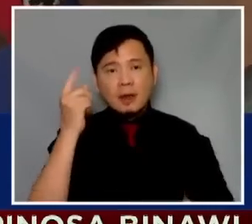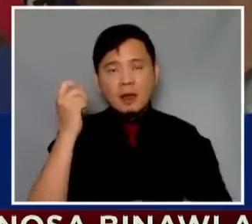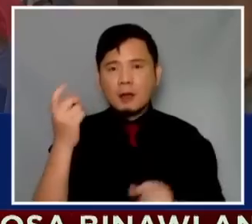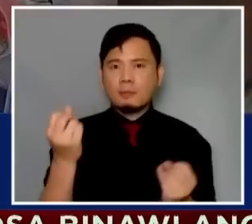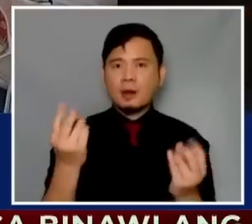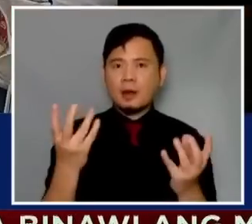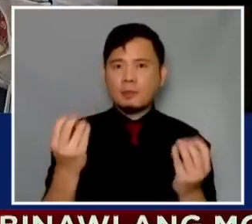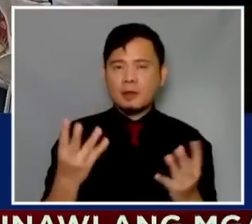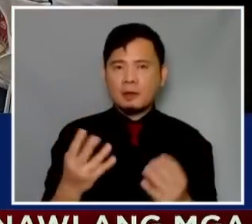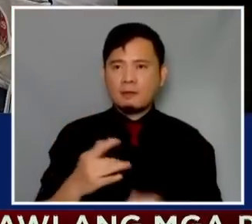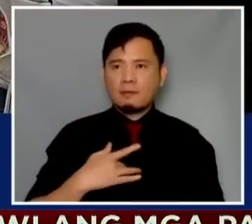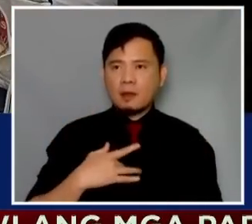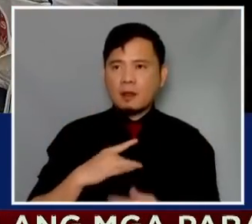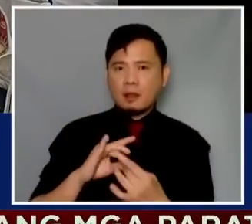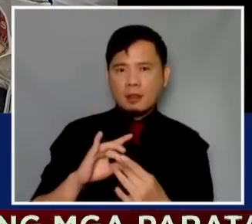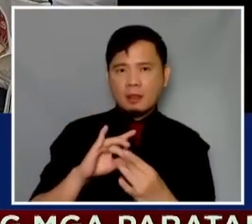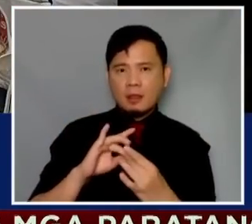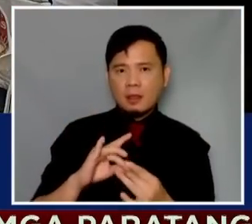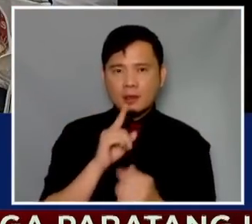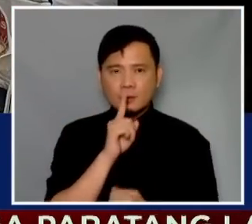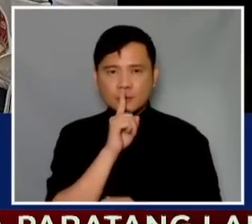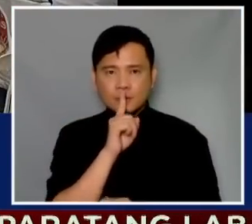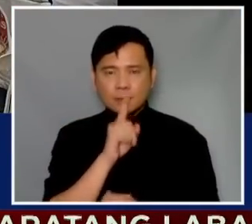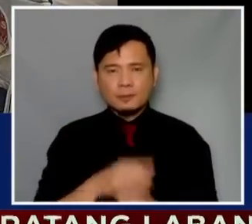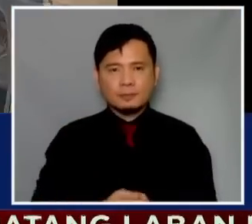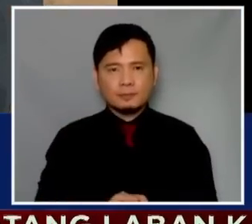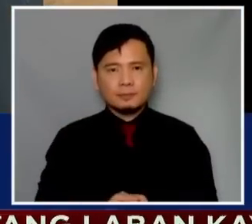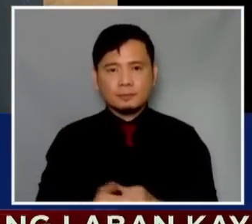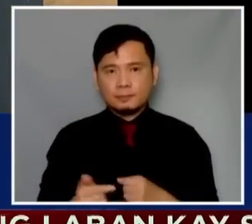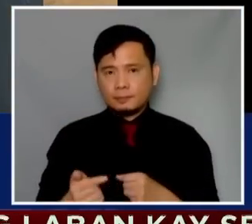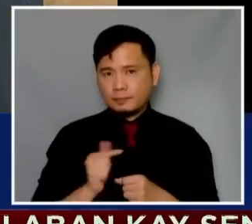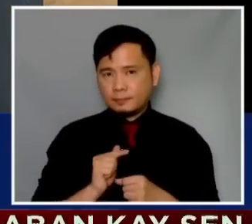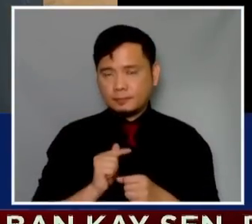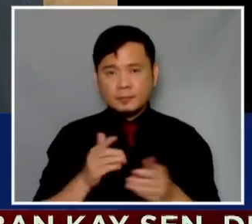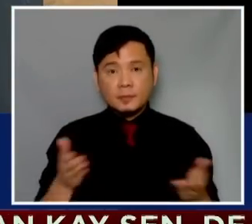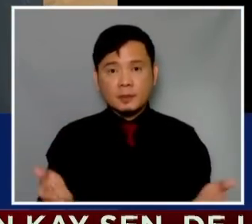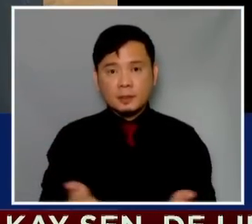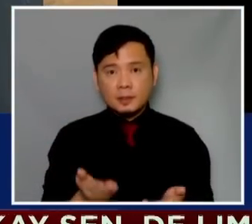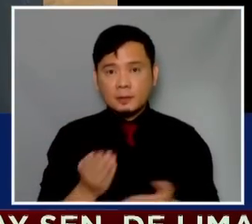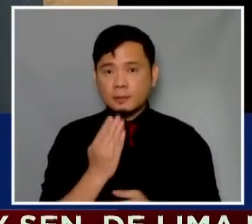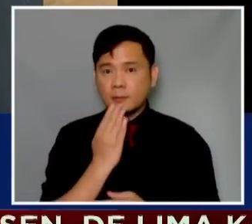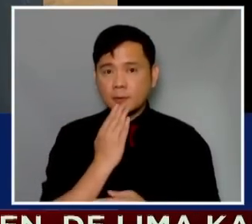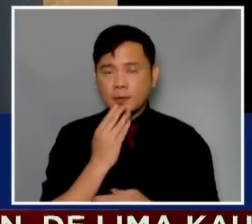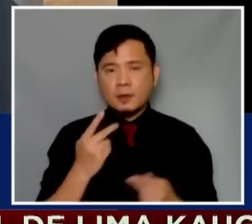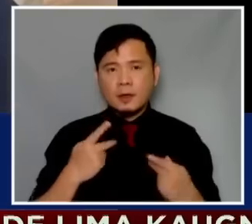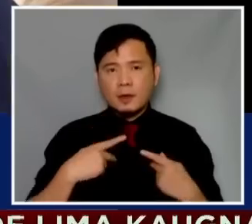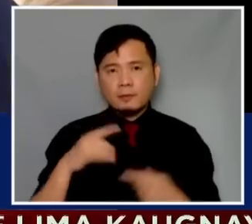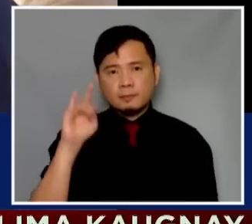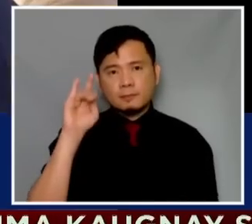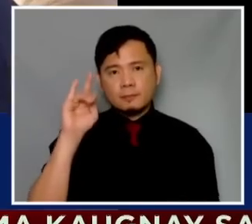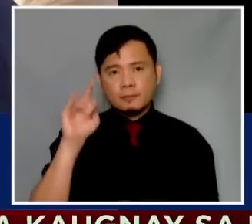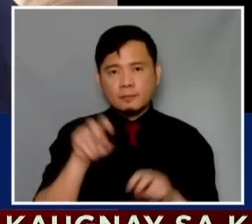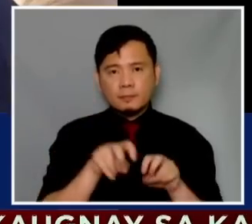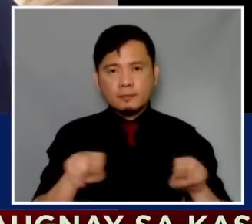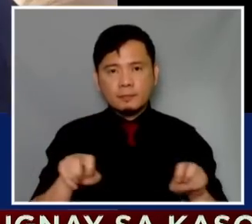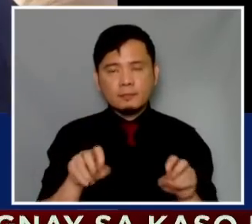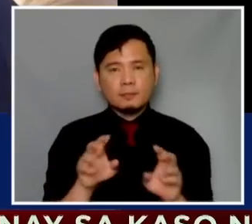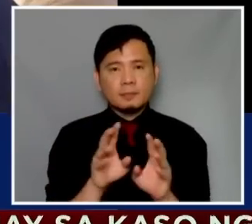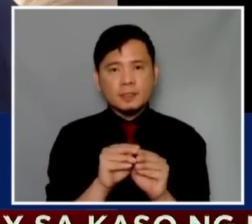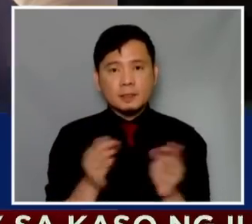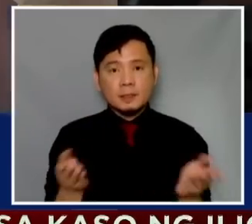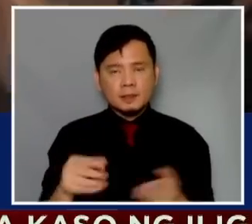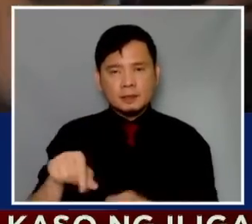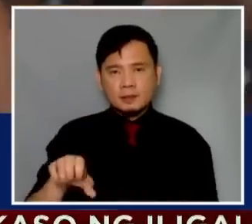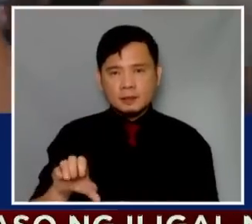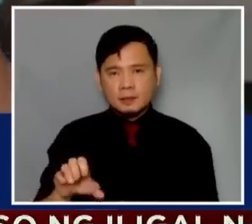mararamdaman mo talaga. Pero habang nandito sa Bacolod, may press conference namang ginanap sa Quezon City. Mga grupong nagpahayag ng suporta kay Mayor